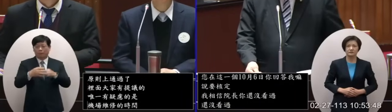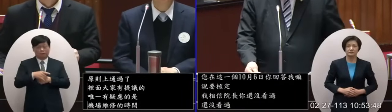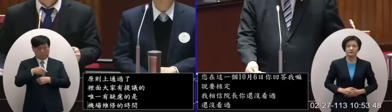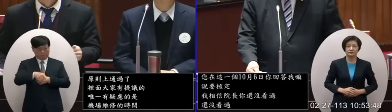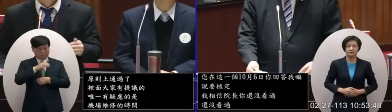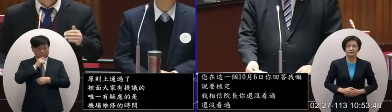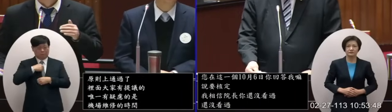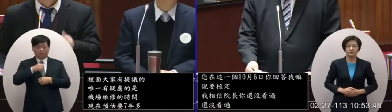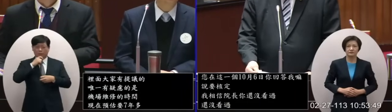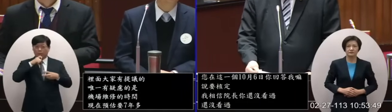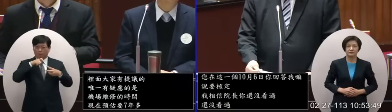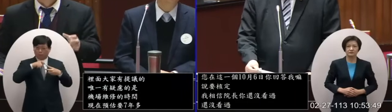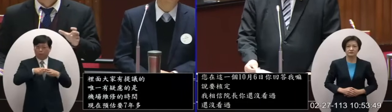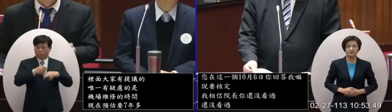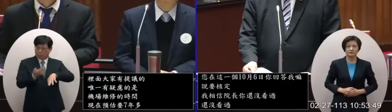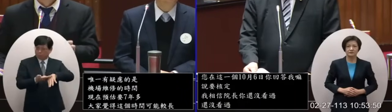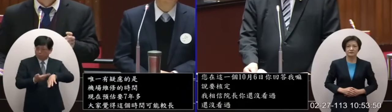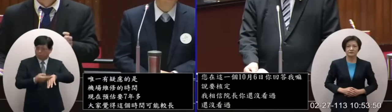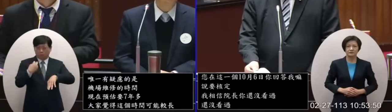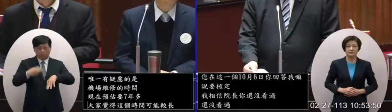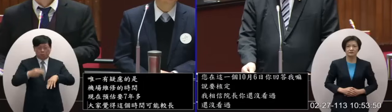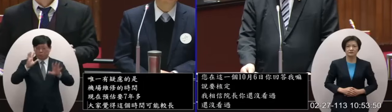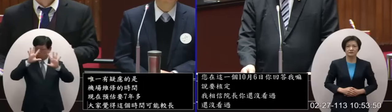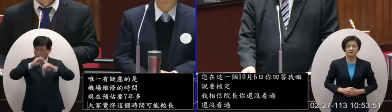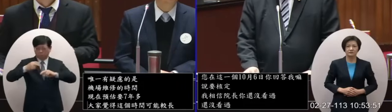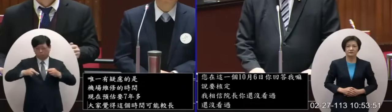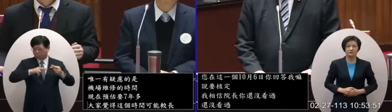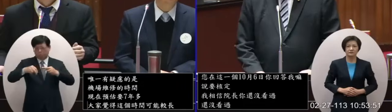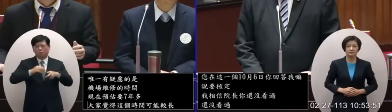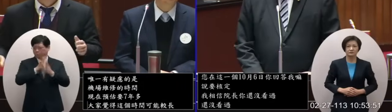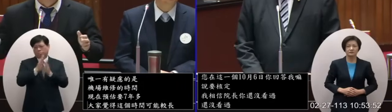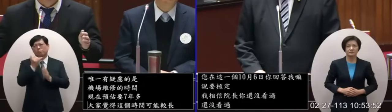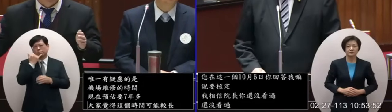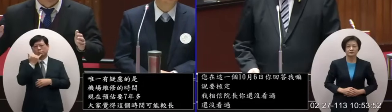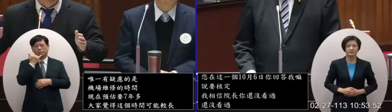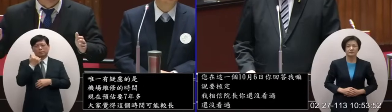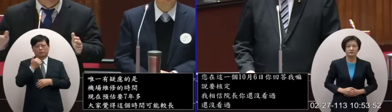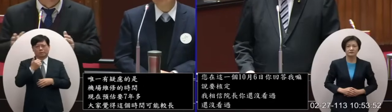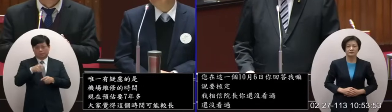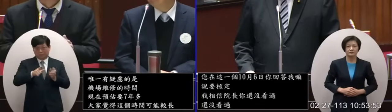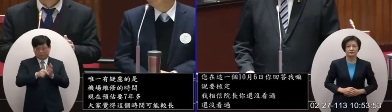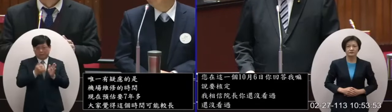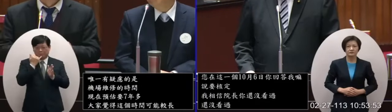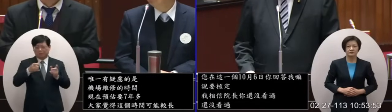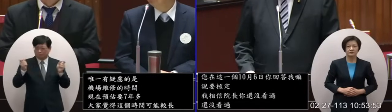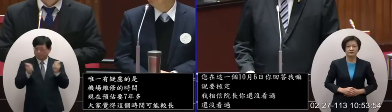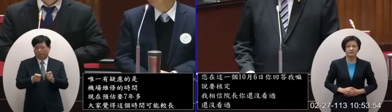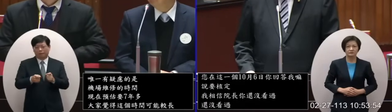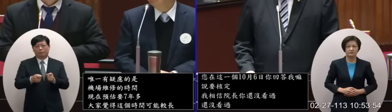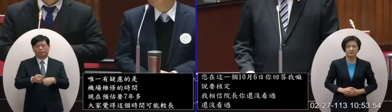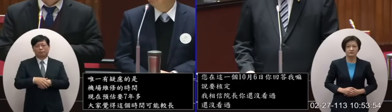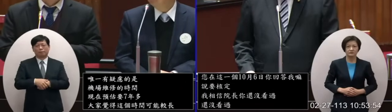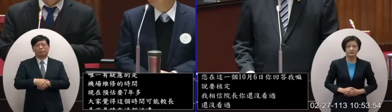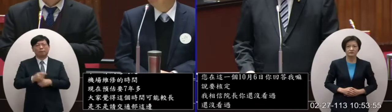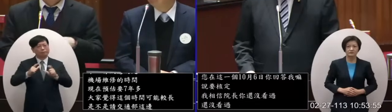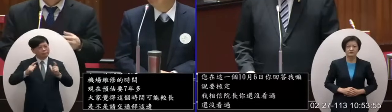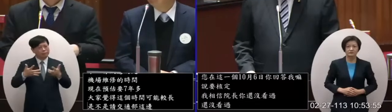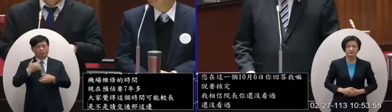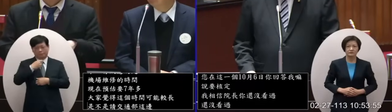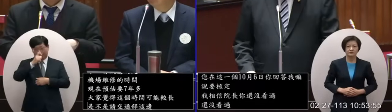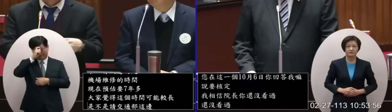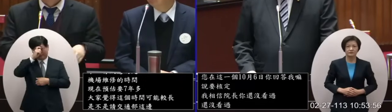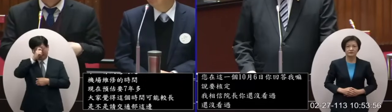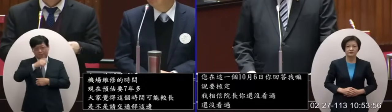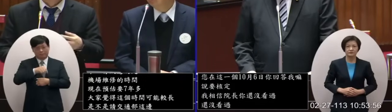施的工序也好，或方法也好，或夜间施工等等的一些情况，看能不能把那个时间再缩短。那我们大概就希